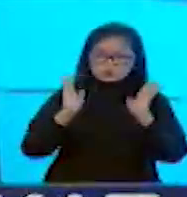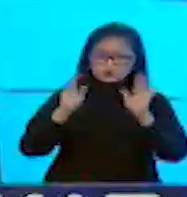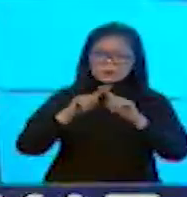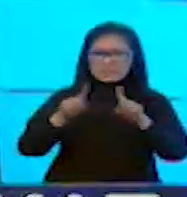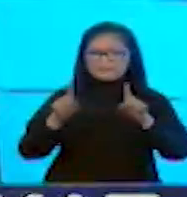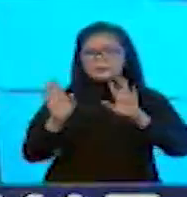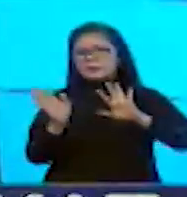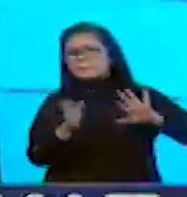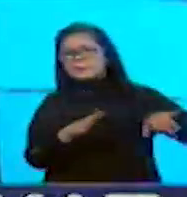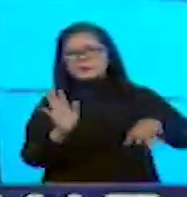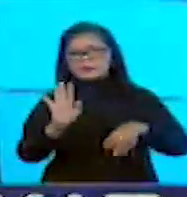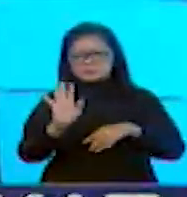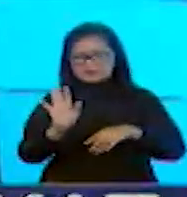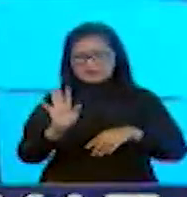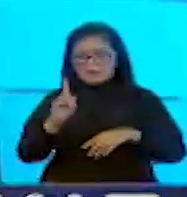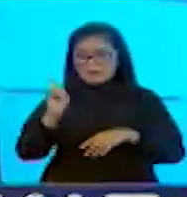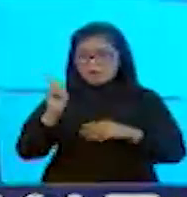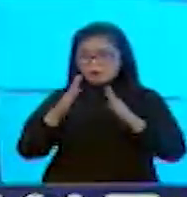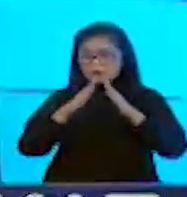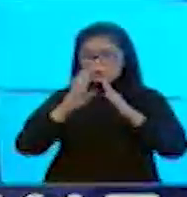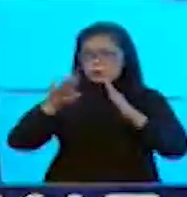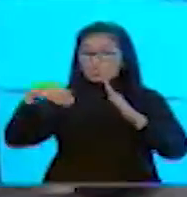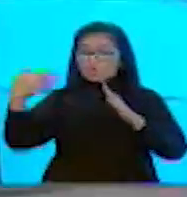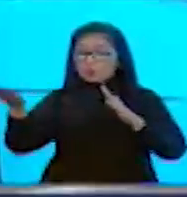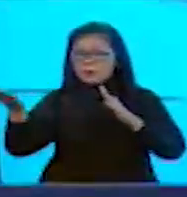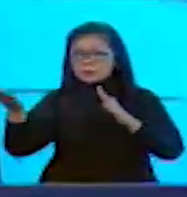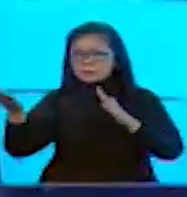Pastikan hal-hal yang membuat Anda keluar rumah adalah kepentingan